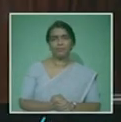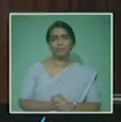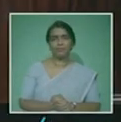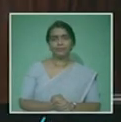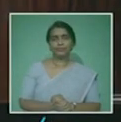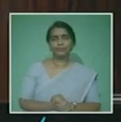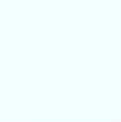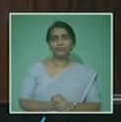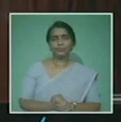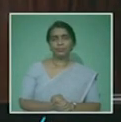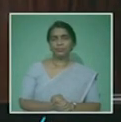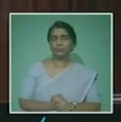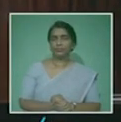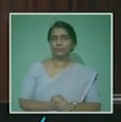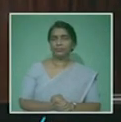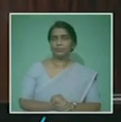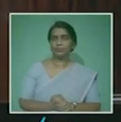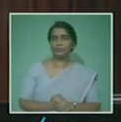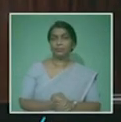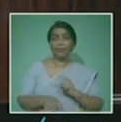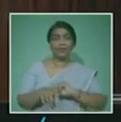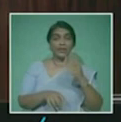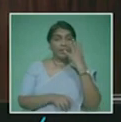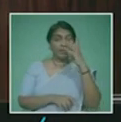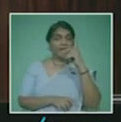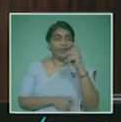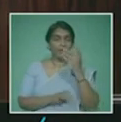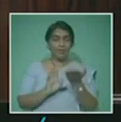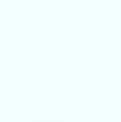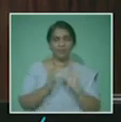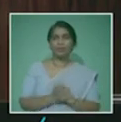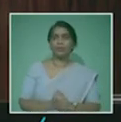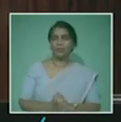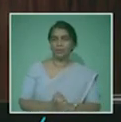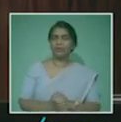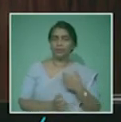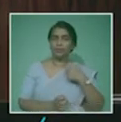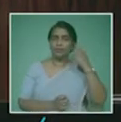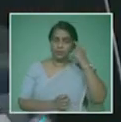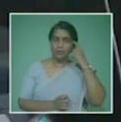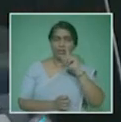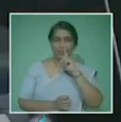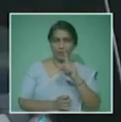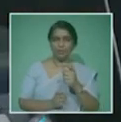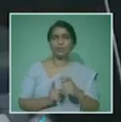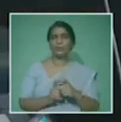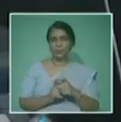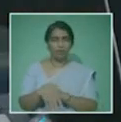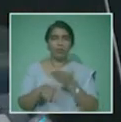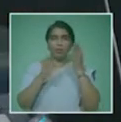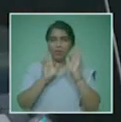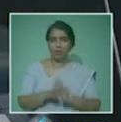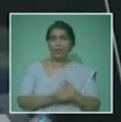අවසාන කරුණ මේකයි ඔබතුමා විනාඩි 4 දැන් වැඩි කර ඉතිරි වැඩිපුර මම දන්නවා මම කියනකොට ටිකක් සැරයි කියලා මම